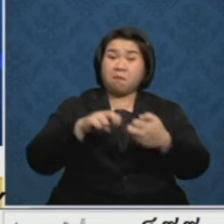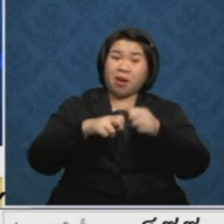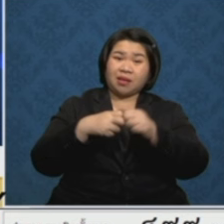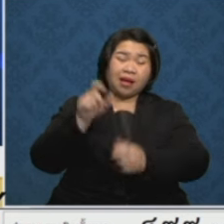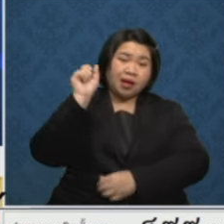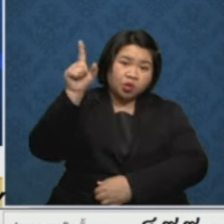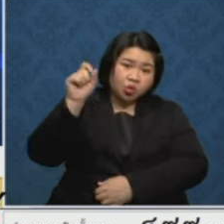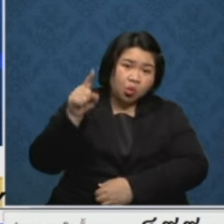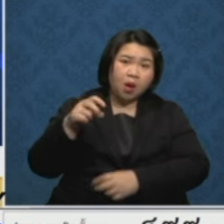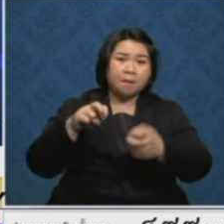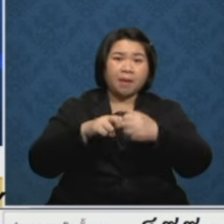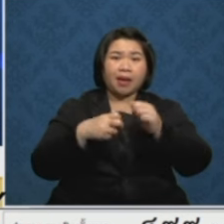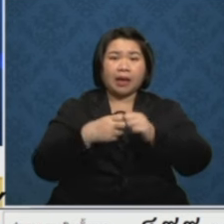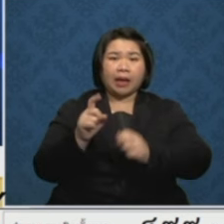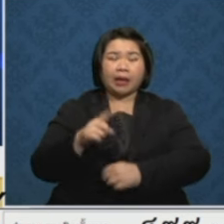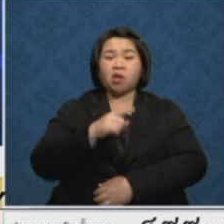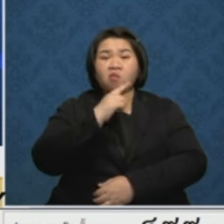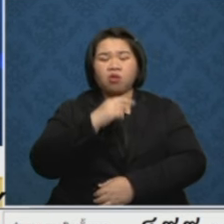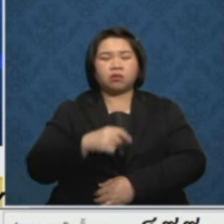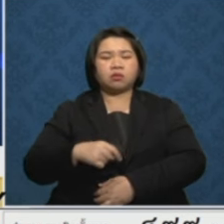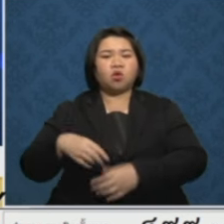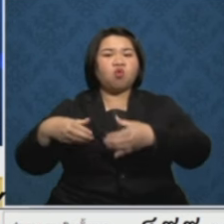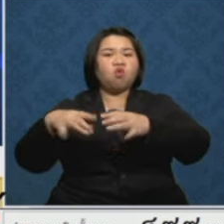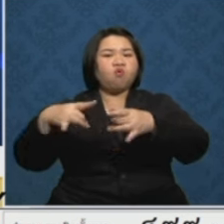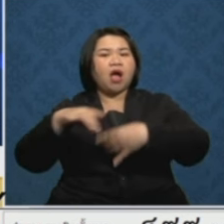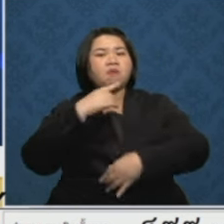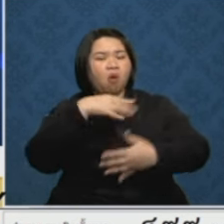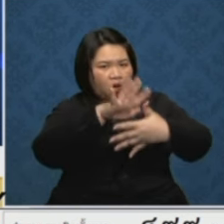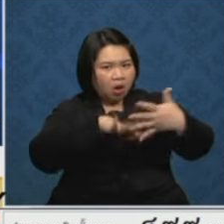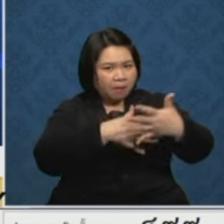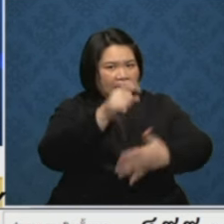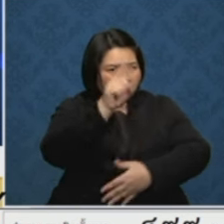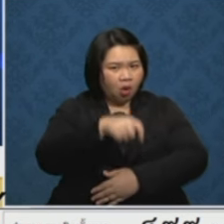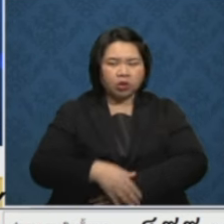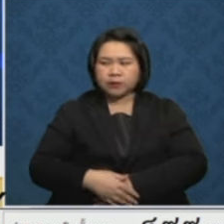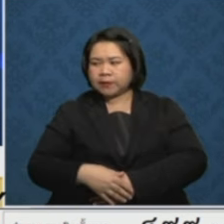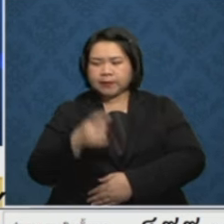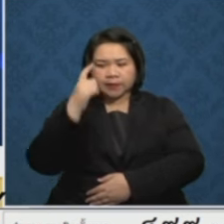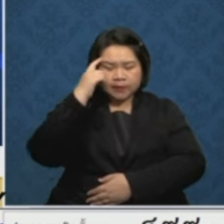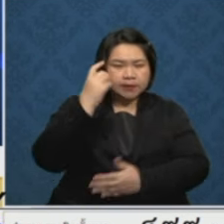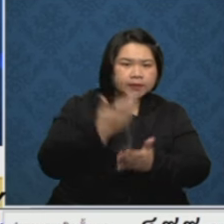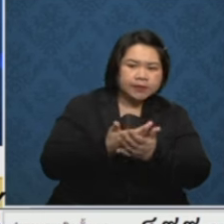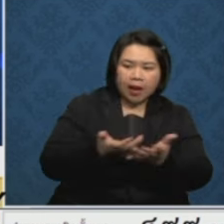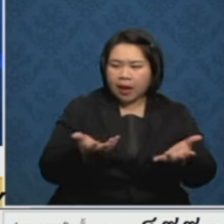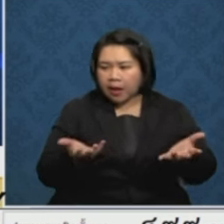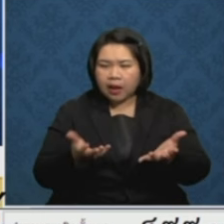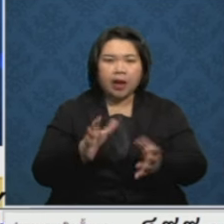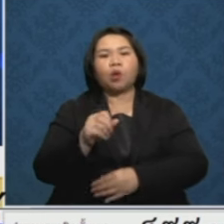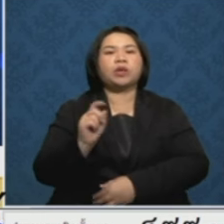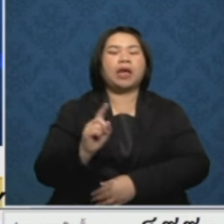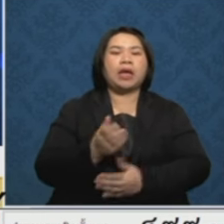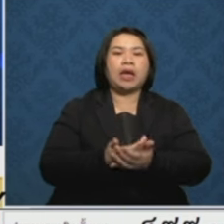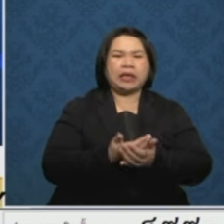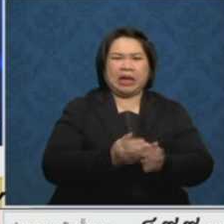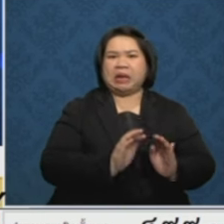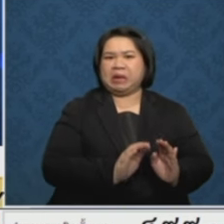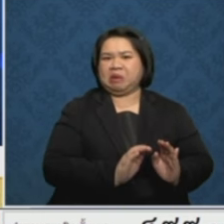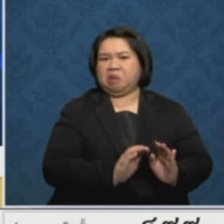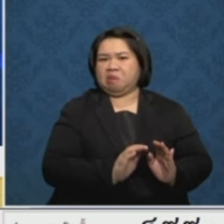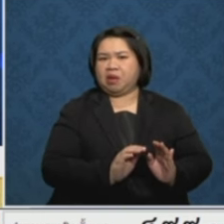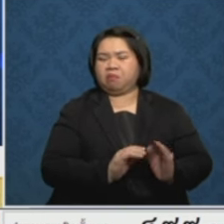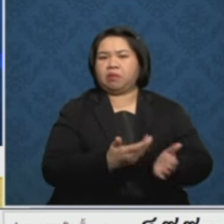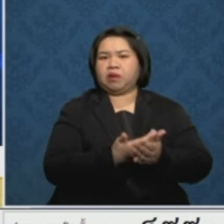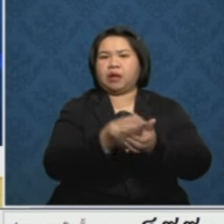าแค่ฝ่ายค้านพูดว่าต้องมีมาตรการเฉพาะหน้าวิ่งหาเงินอ้าวเงินไม่เหลือแล้วเพราะว่าต้องเก็บไว้ทำดิจิทัลวอ